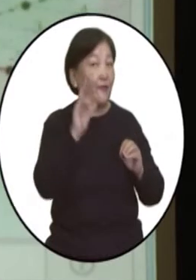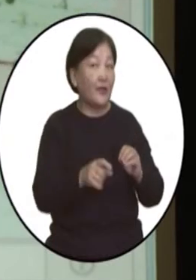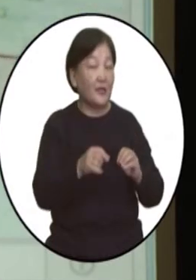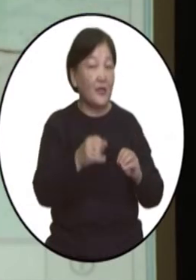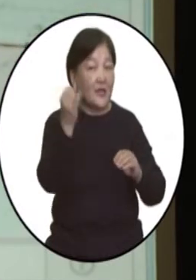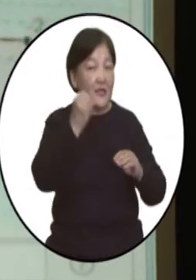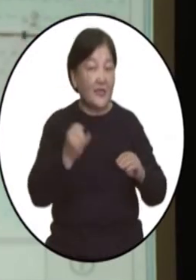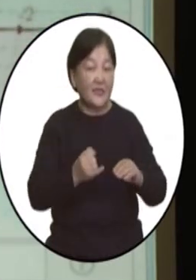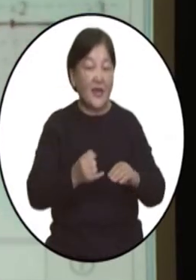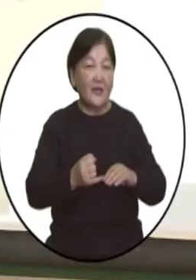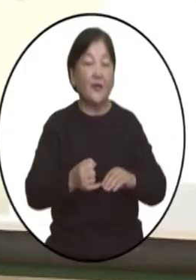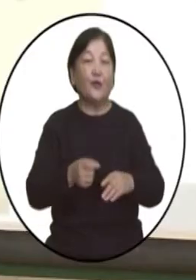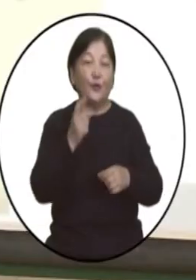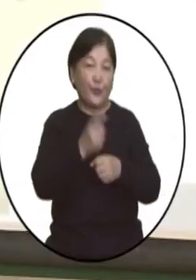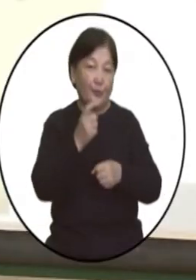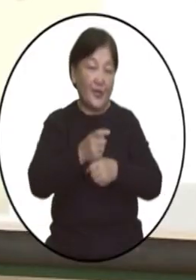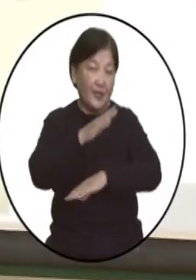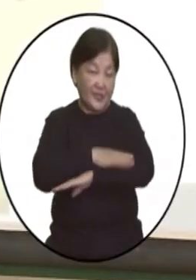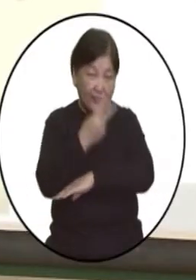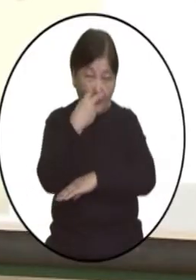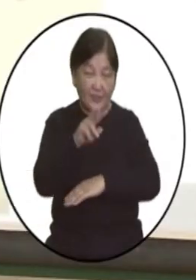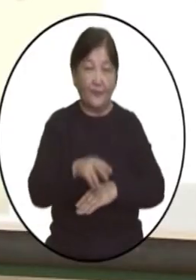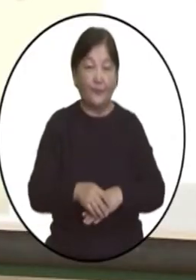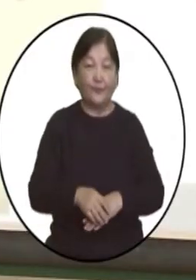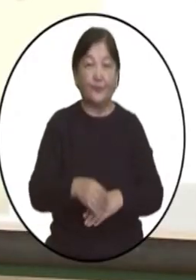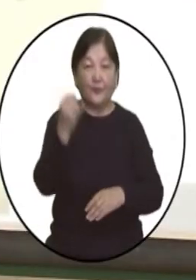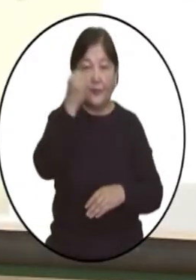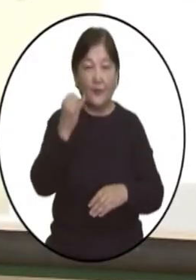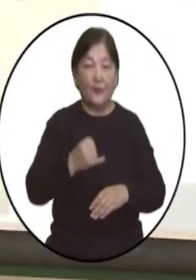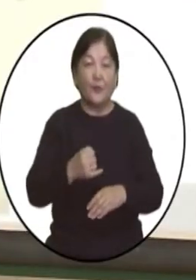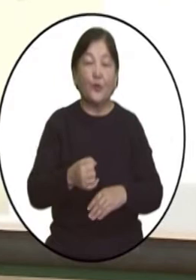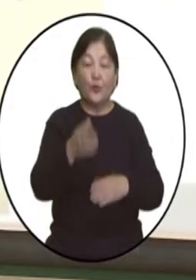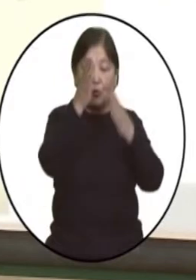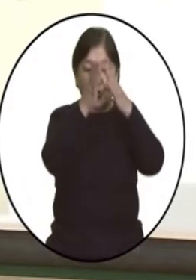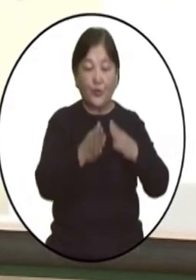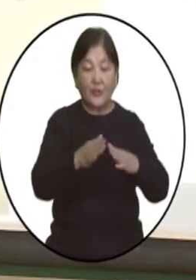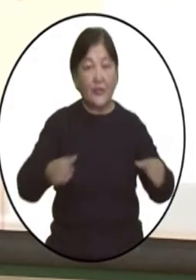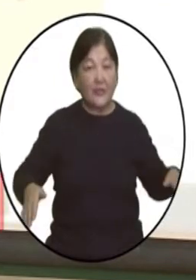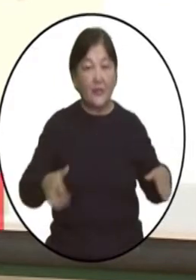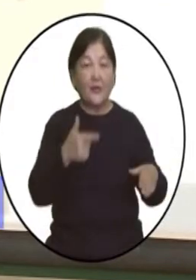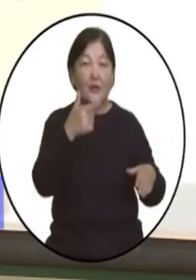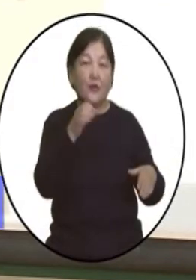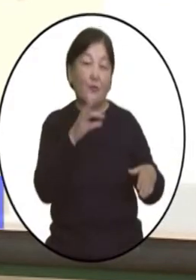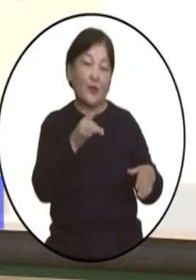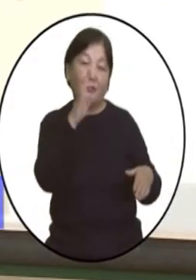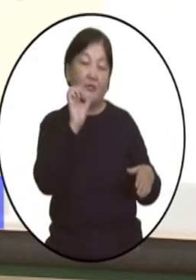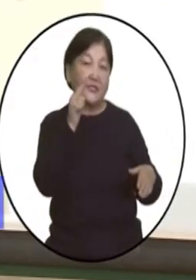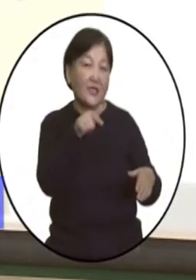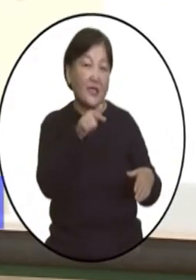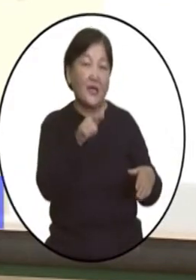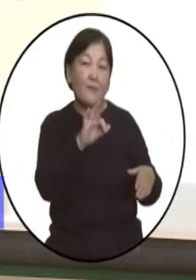хичээлээр авч үзье. Дизайн технологи хичээлийн дүрслэх геометр агуулгаар окторгод байгаа цэгийн